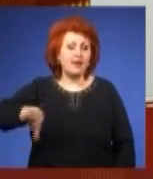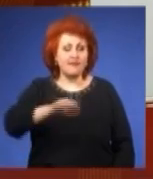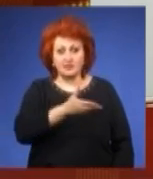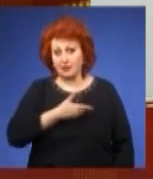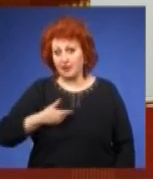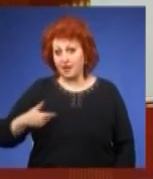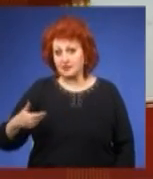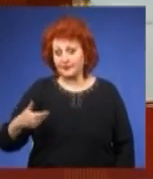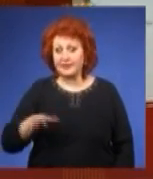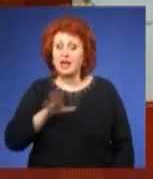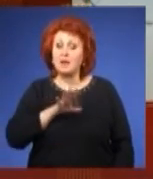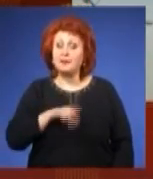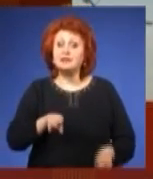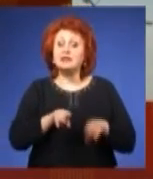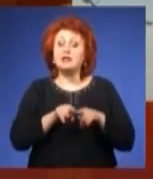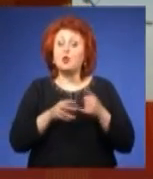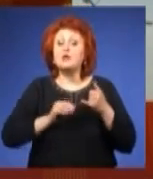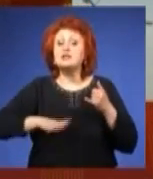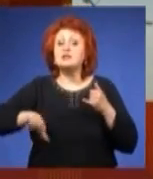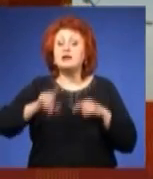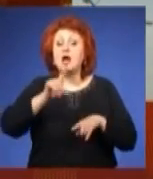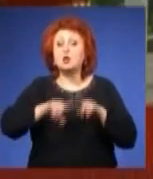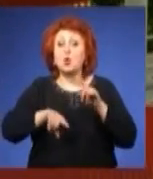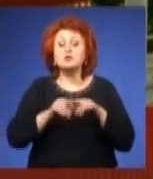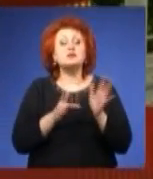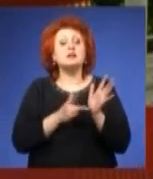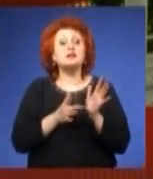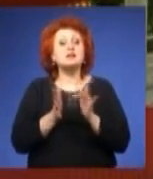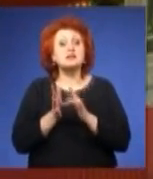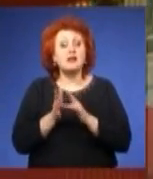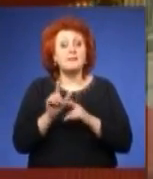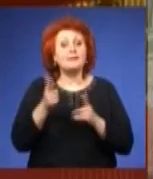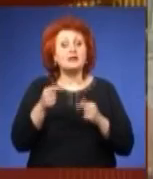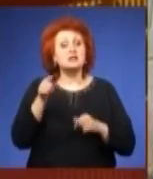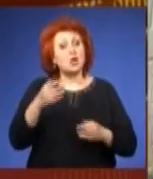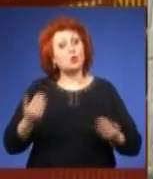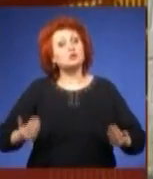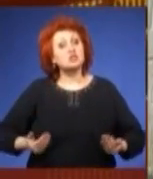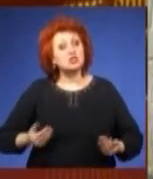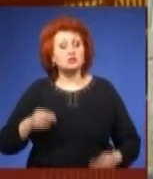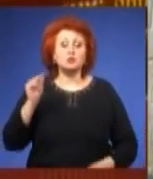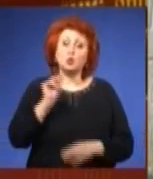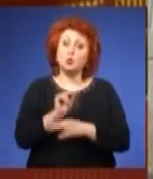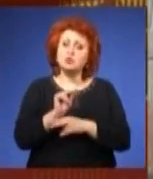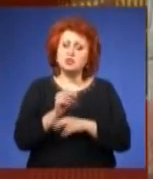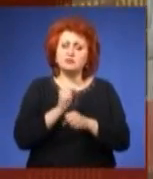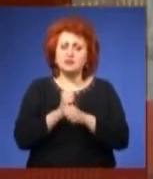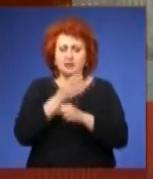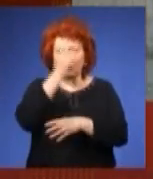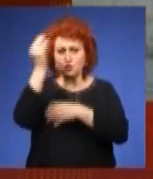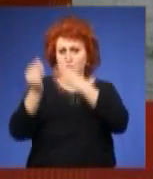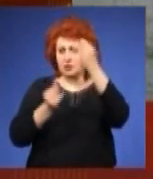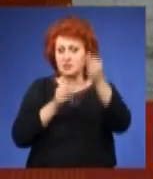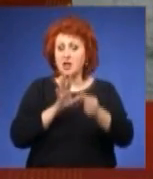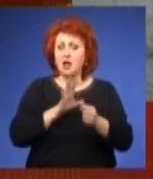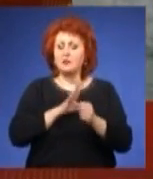всех нас. Побывать на Святой Земле, на земной родине Христа Спасителя, там, где Он жил, учил, творил